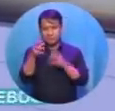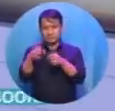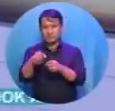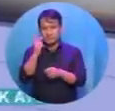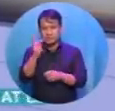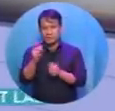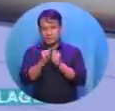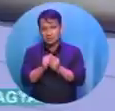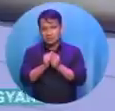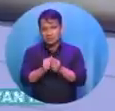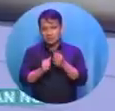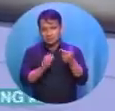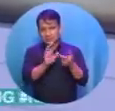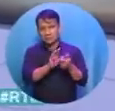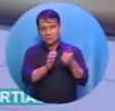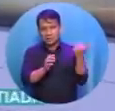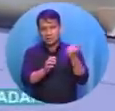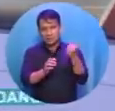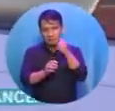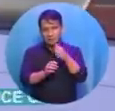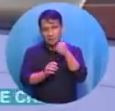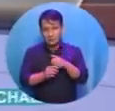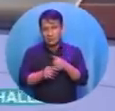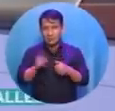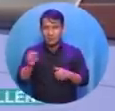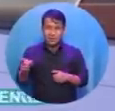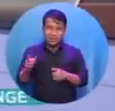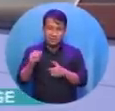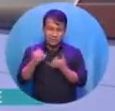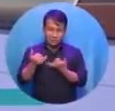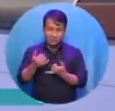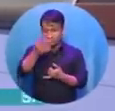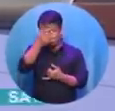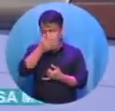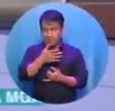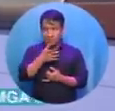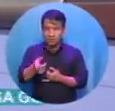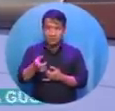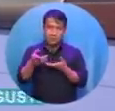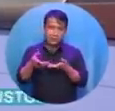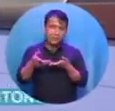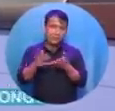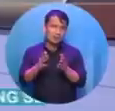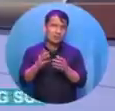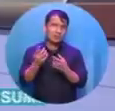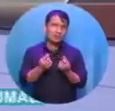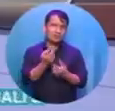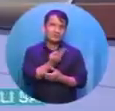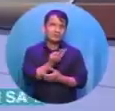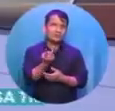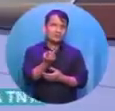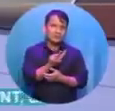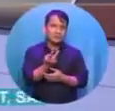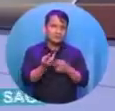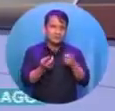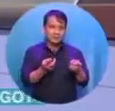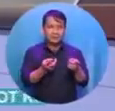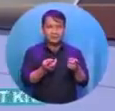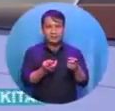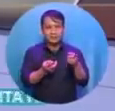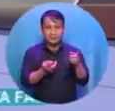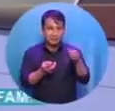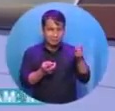Kabit. Ang masaklap pa nito, eh yung parents ni Kabit, ikinukonsinti yung gawain mo at